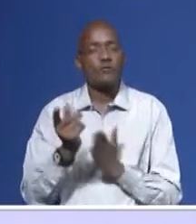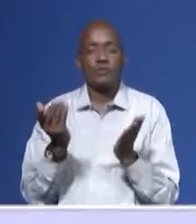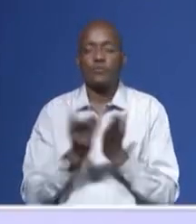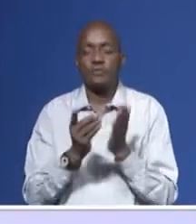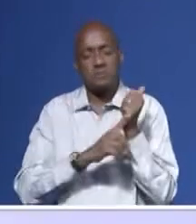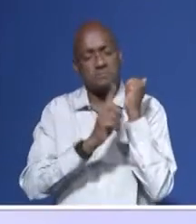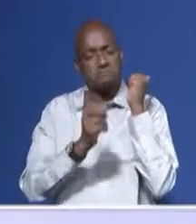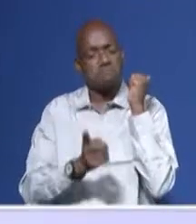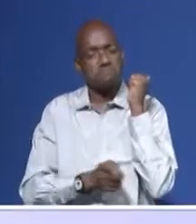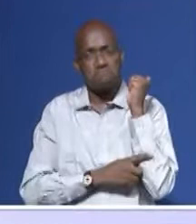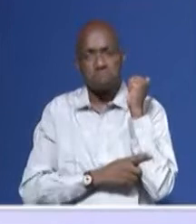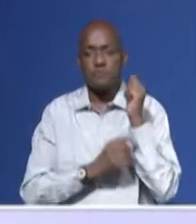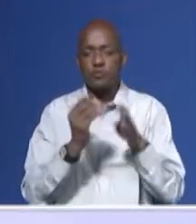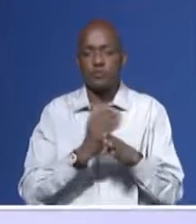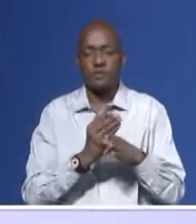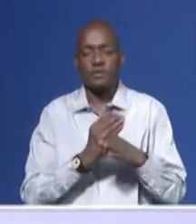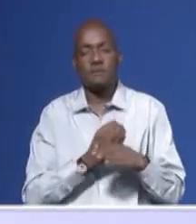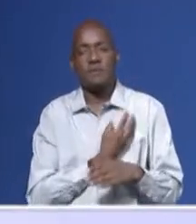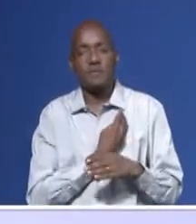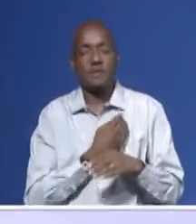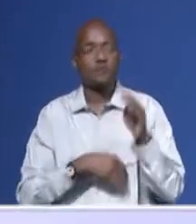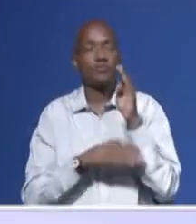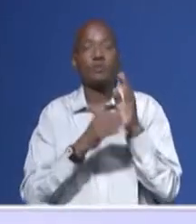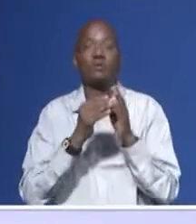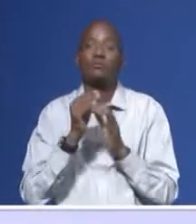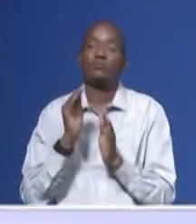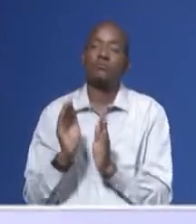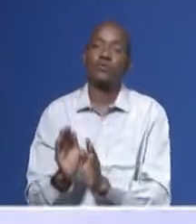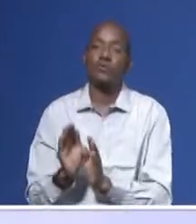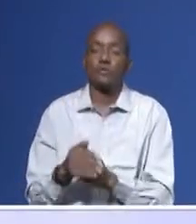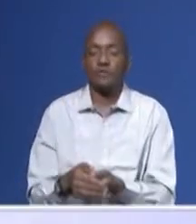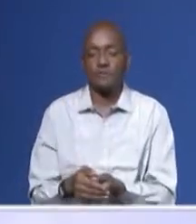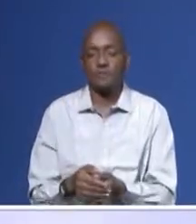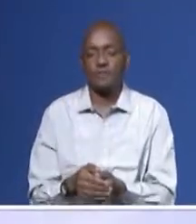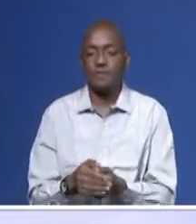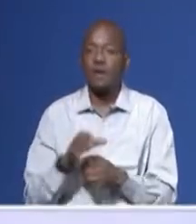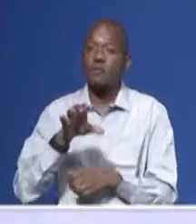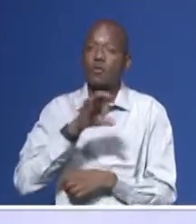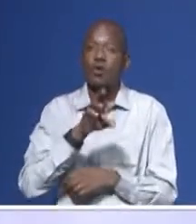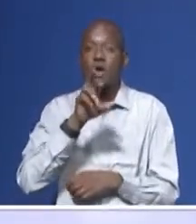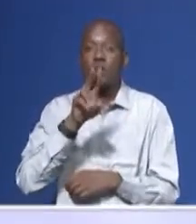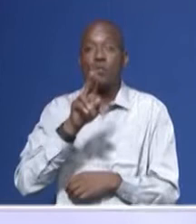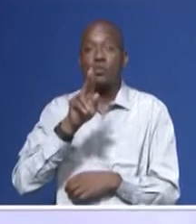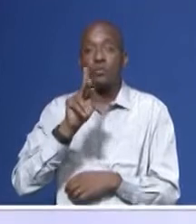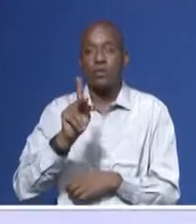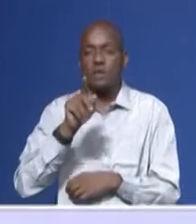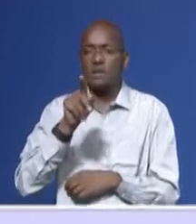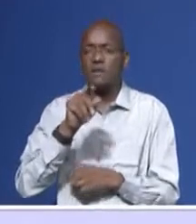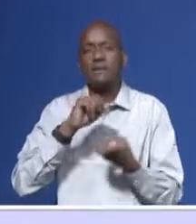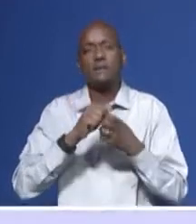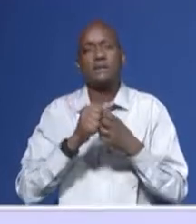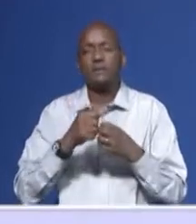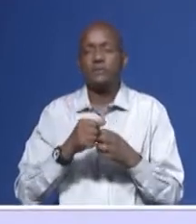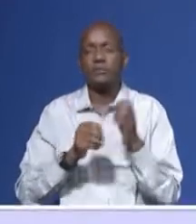kwa kujihusisha na mapenzi katika umri mdogo. Mkoa wa Rukwa ni miongoni mwa maeneo yanayokabiliwa na tatizo la mimba